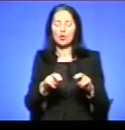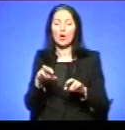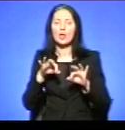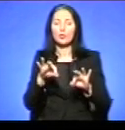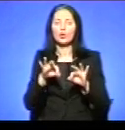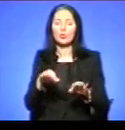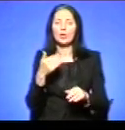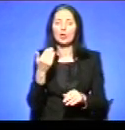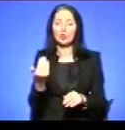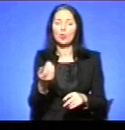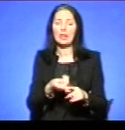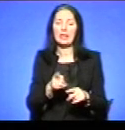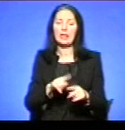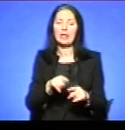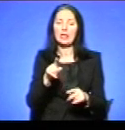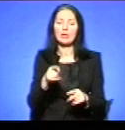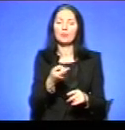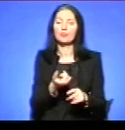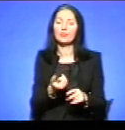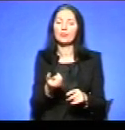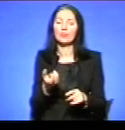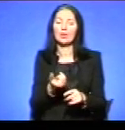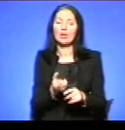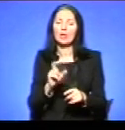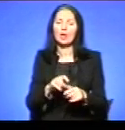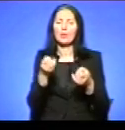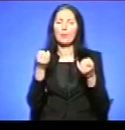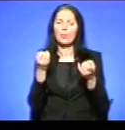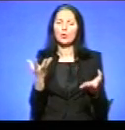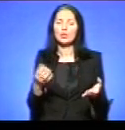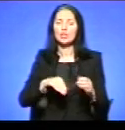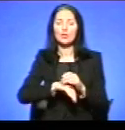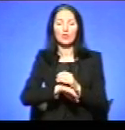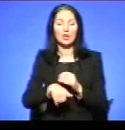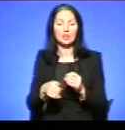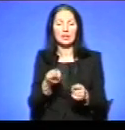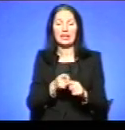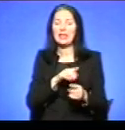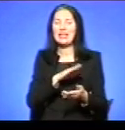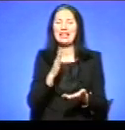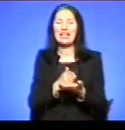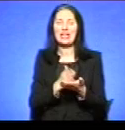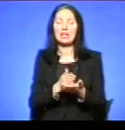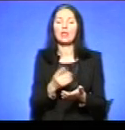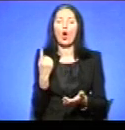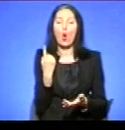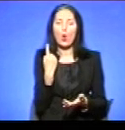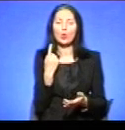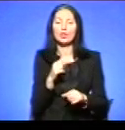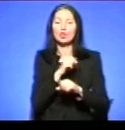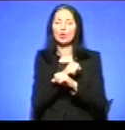той автомобіль, який їм найпростіше викрити, який не знаходиться на охороненій стоянці, в